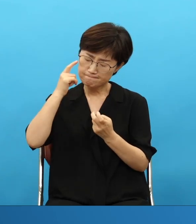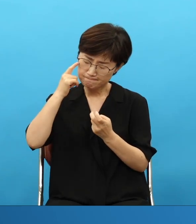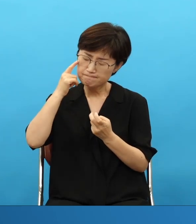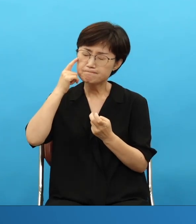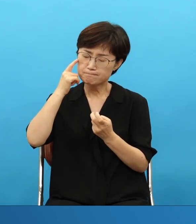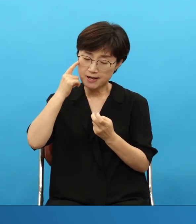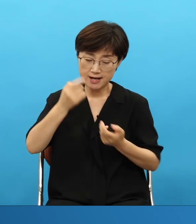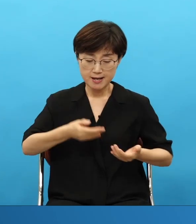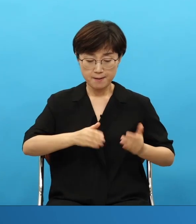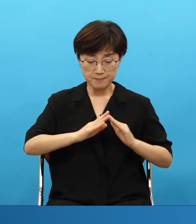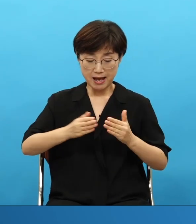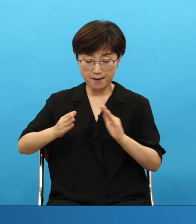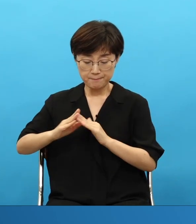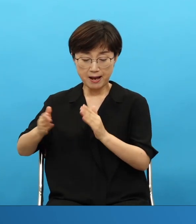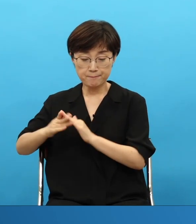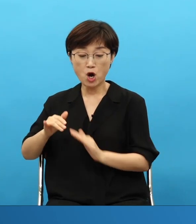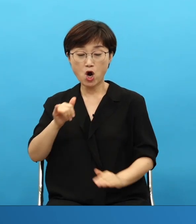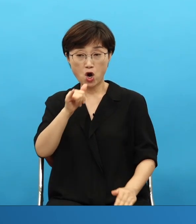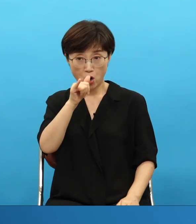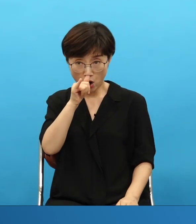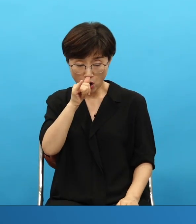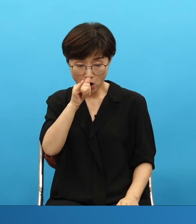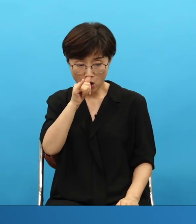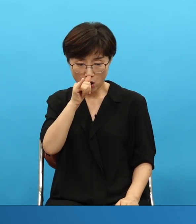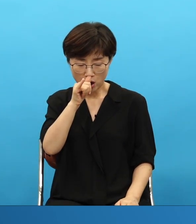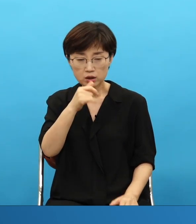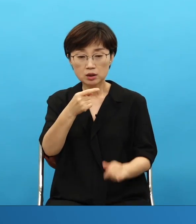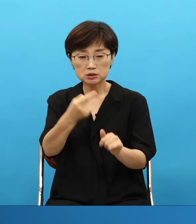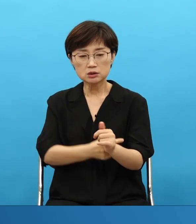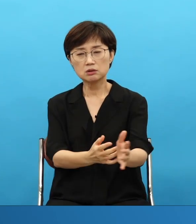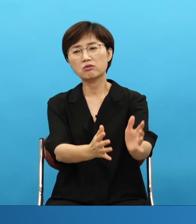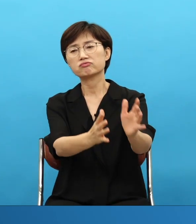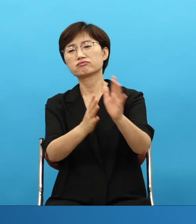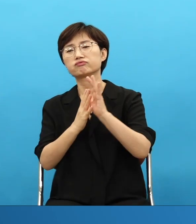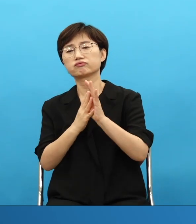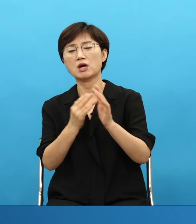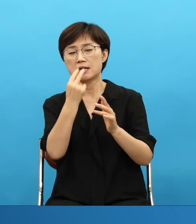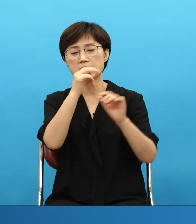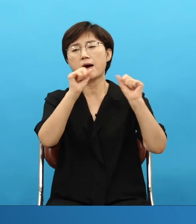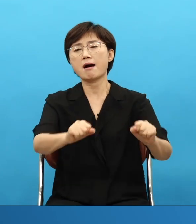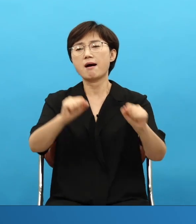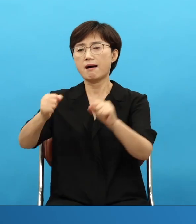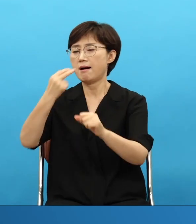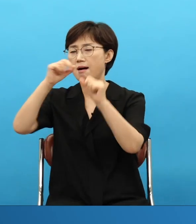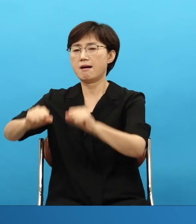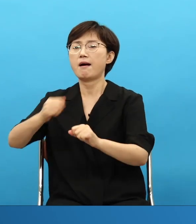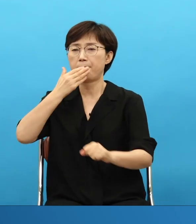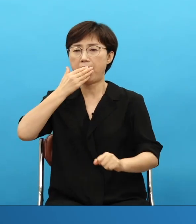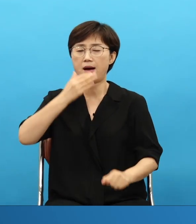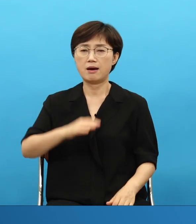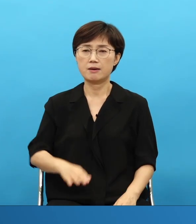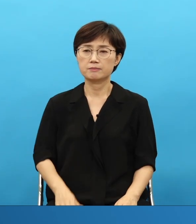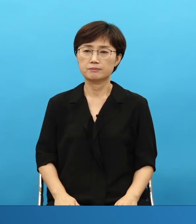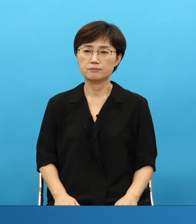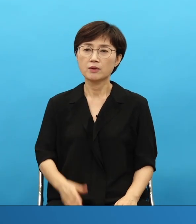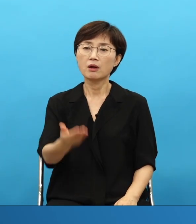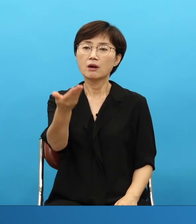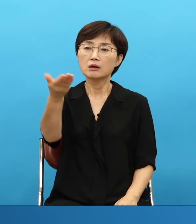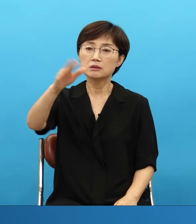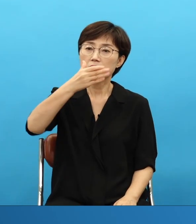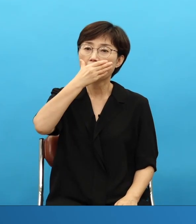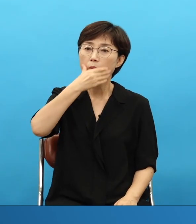삶냐 죽느냐 오는 겁니다. According to how you make the 3 courtyards that God desires is how you live or die. 그리 복음이 없어져 보니까